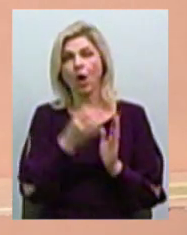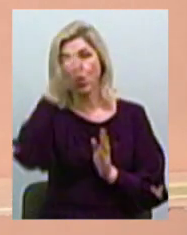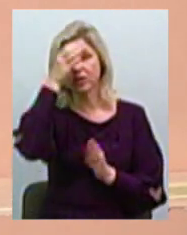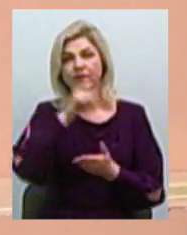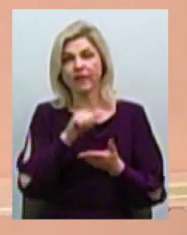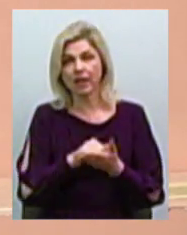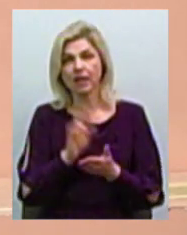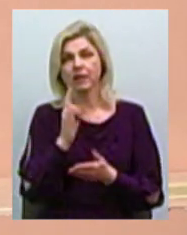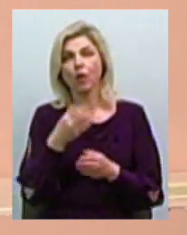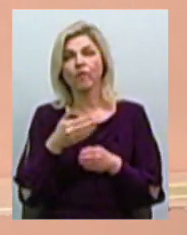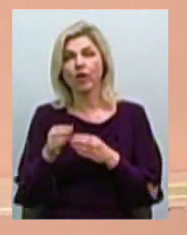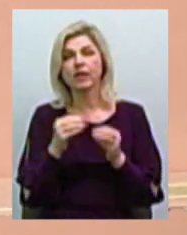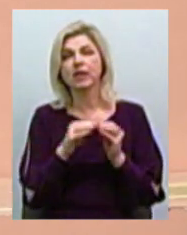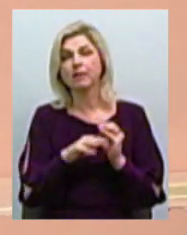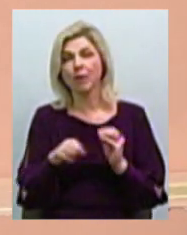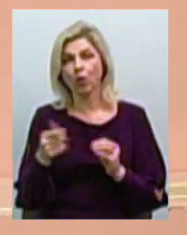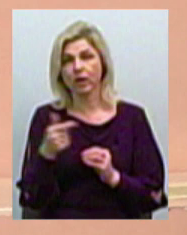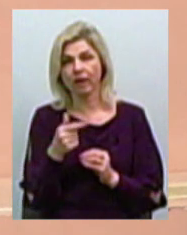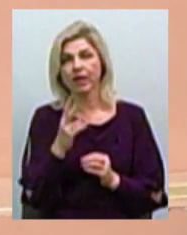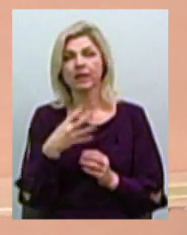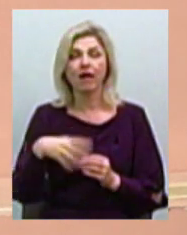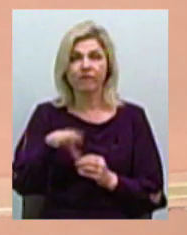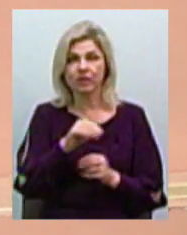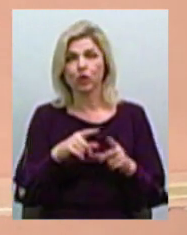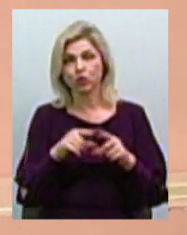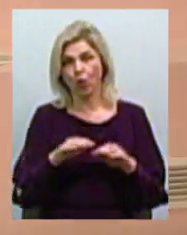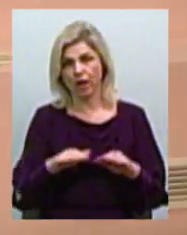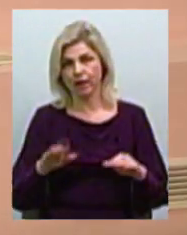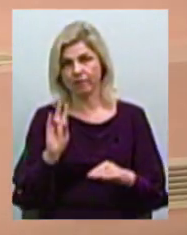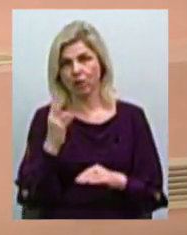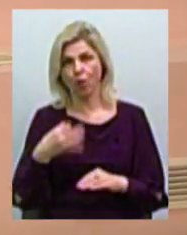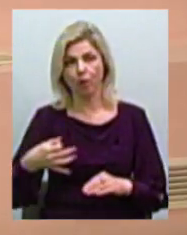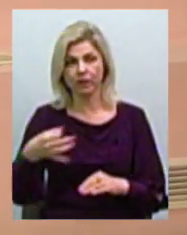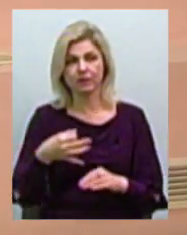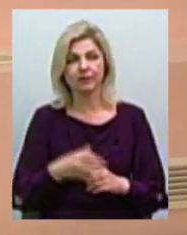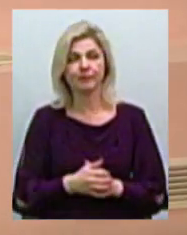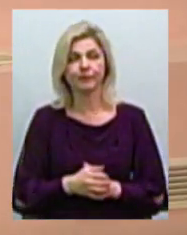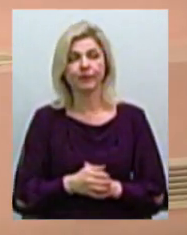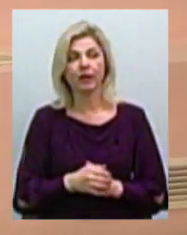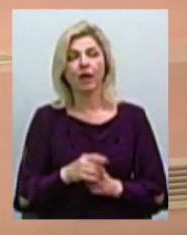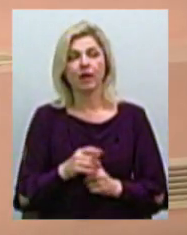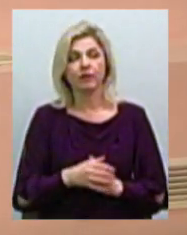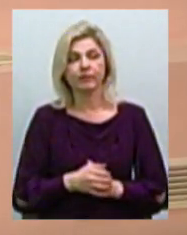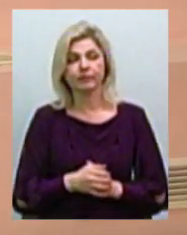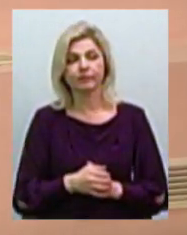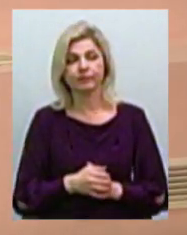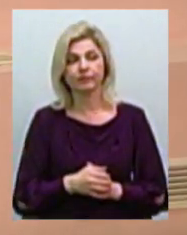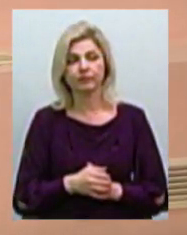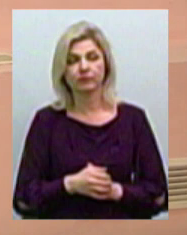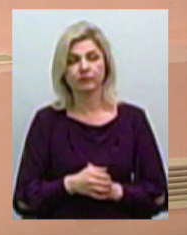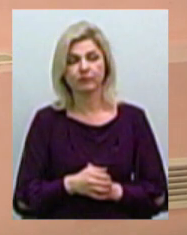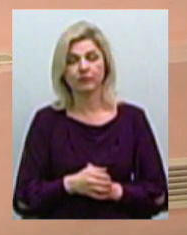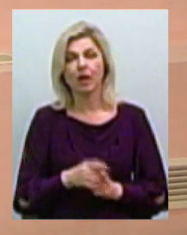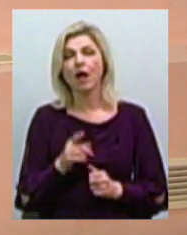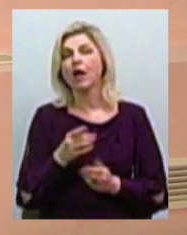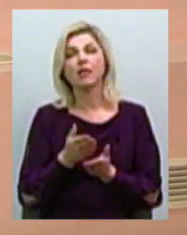Миколаївщини виділено 10 мільйонів гривень на всіх школярів Миколаївської області. Ці 10 мільйонів, на що саме вони йдуть? На